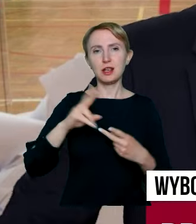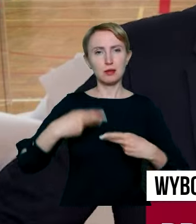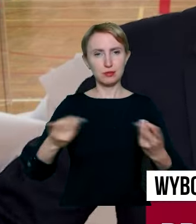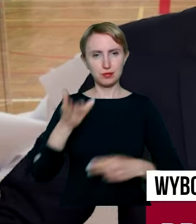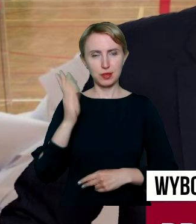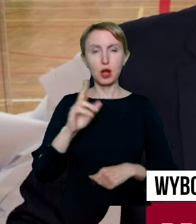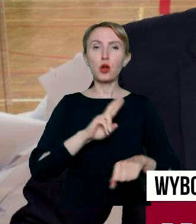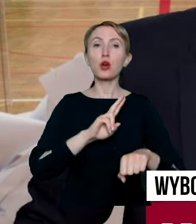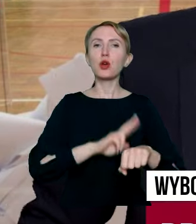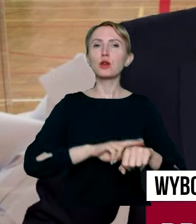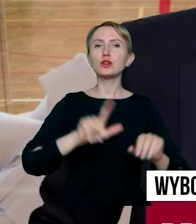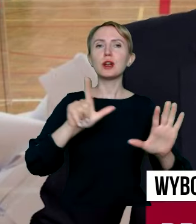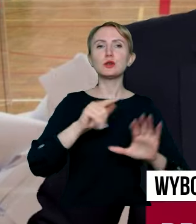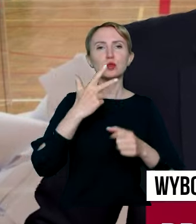godziny